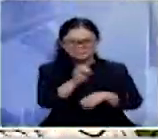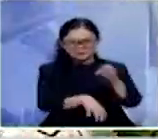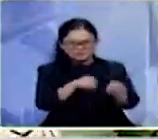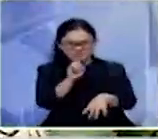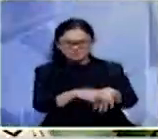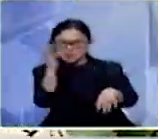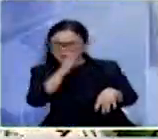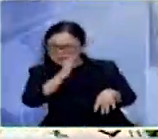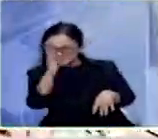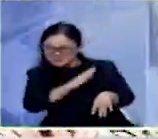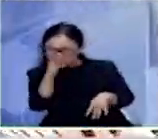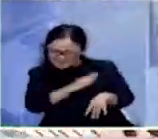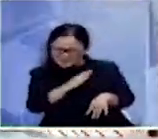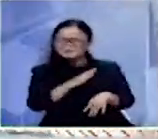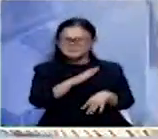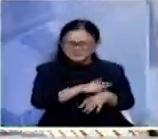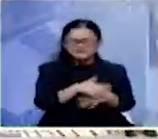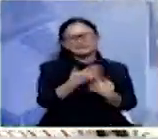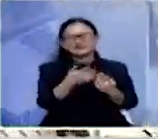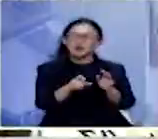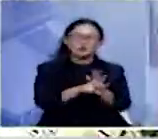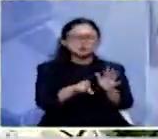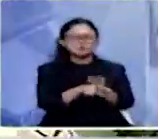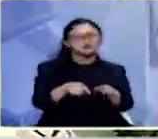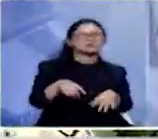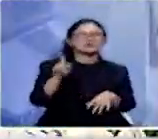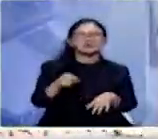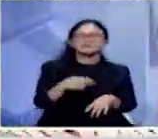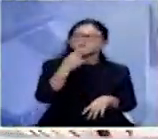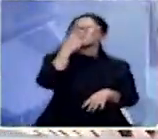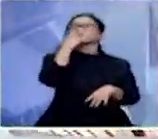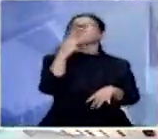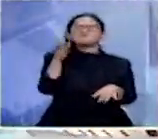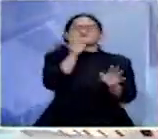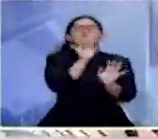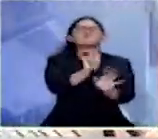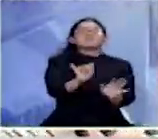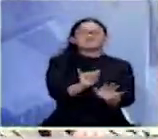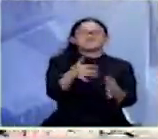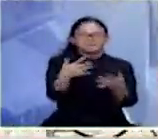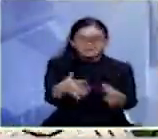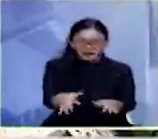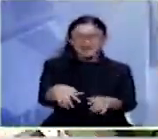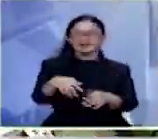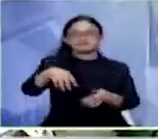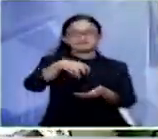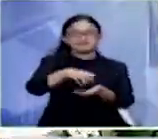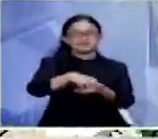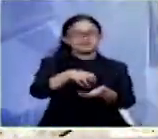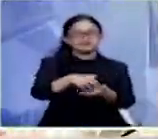seharian, setengah hari aja kalau suasana panas tuh rasanya baunya menyengat. Ketika ada padepokan ini, saya